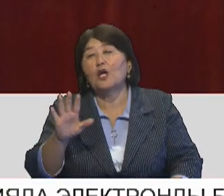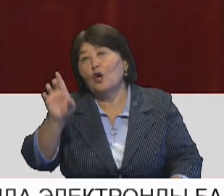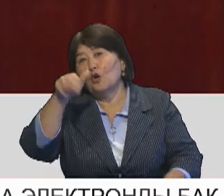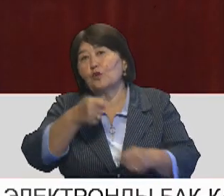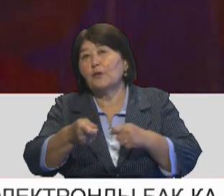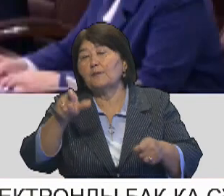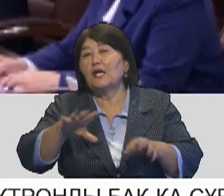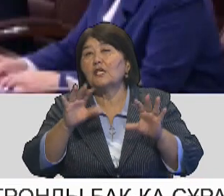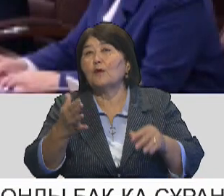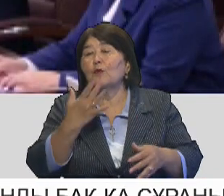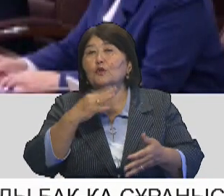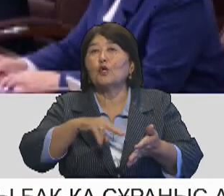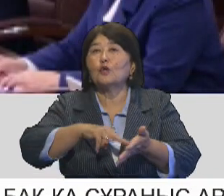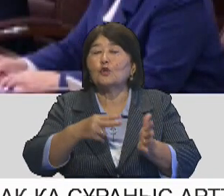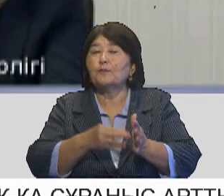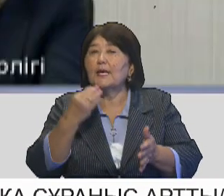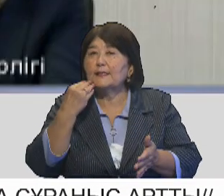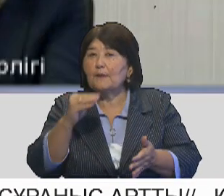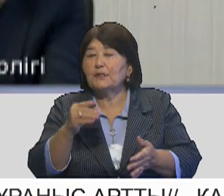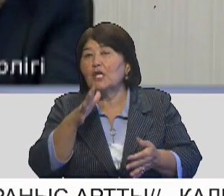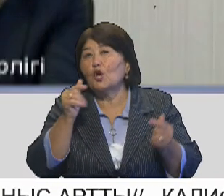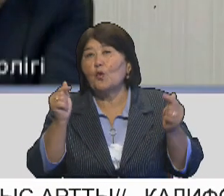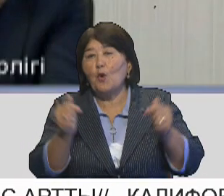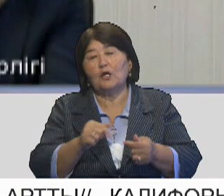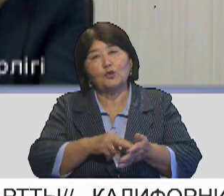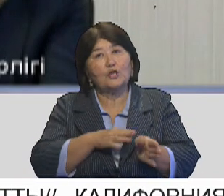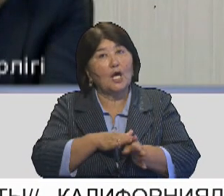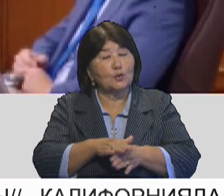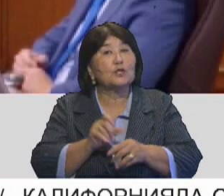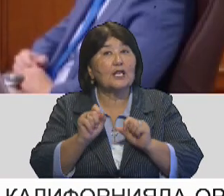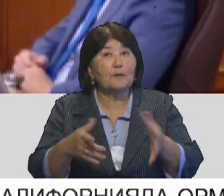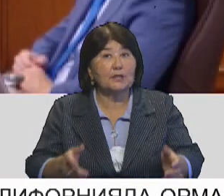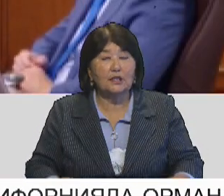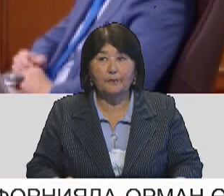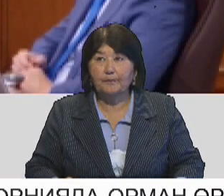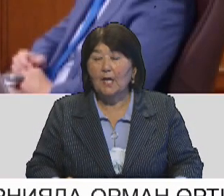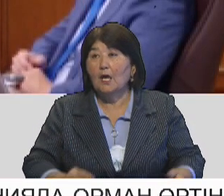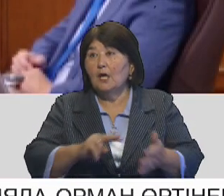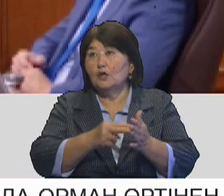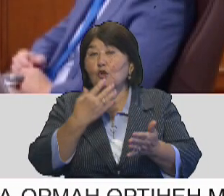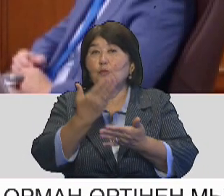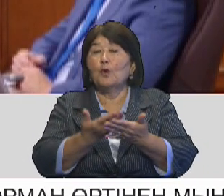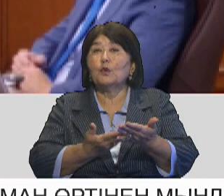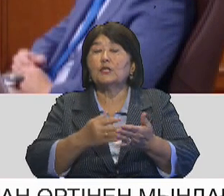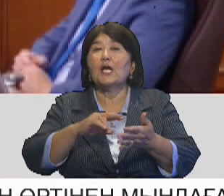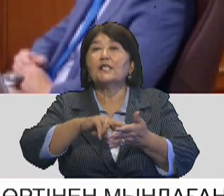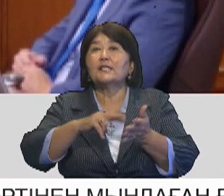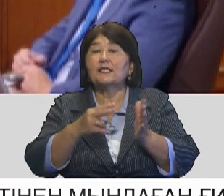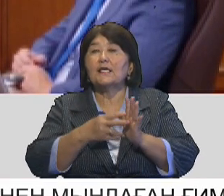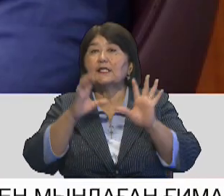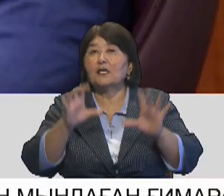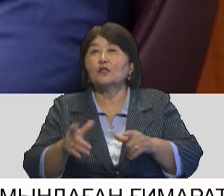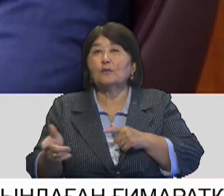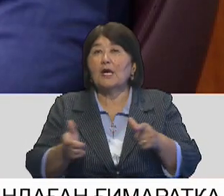болса, жалпыұлттық жоспарды сапалы әрі уақытылы жүзеге асыруды тапсырды. Жоспарда көрсетілген заң жобаларын уақытылы әзірлеу